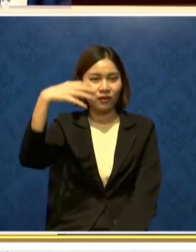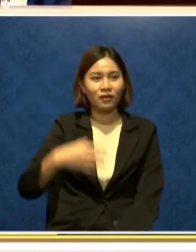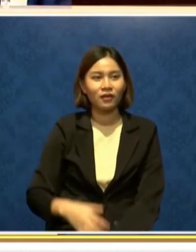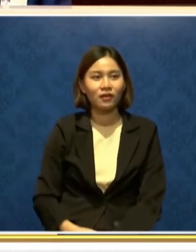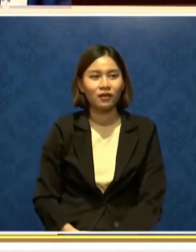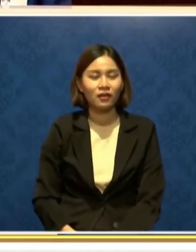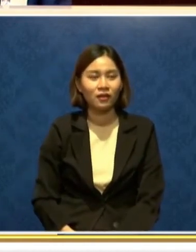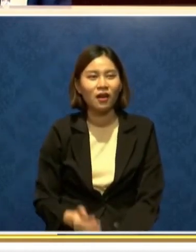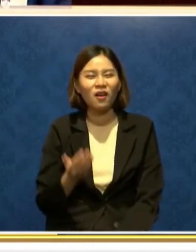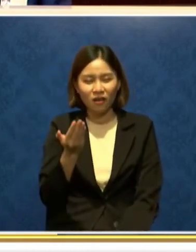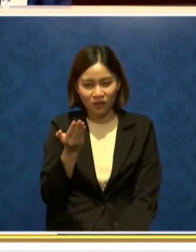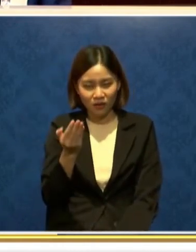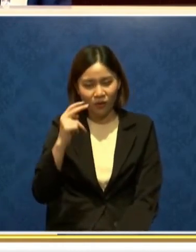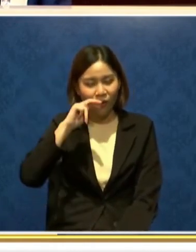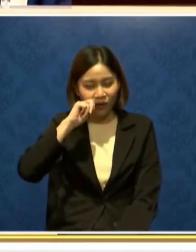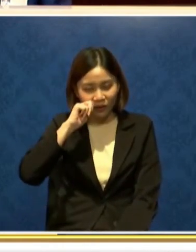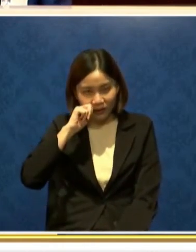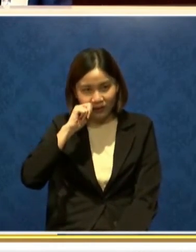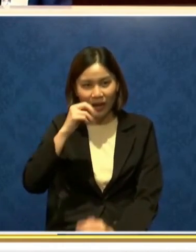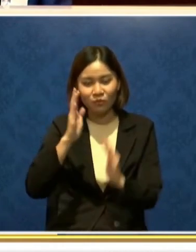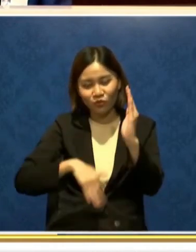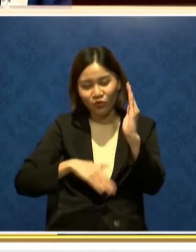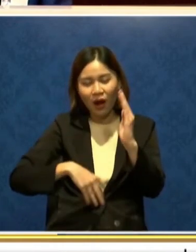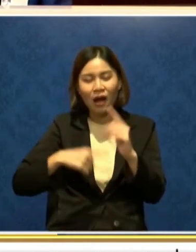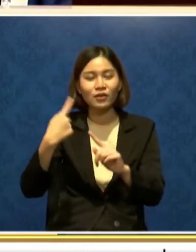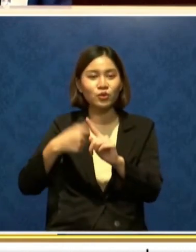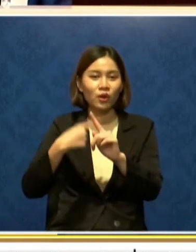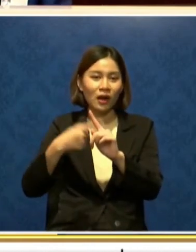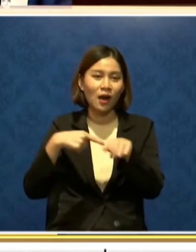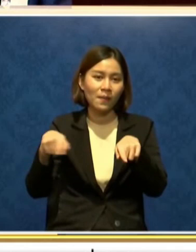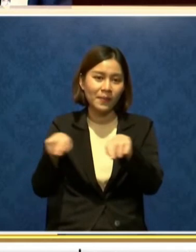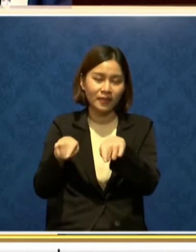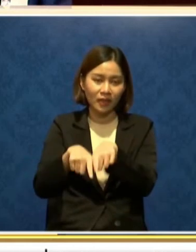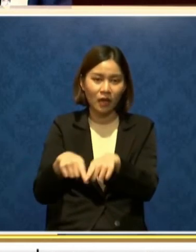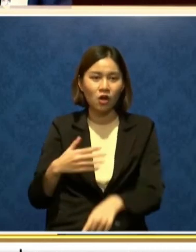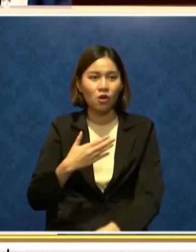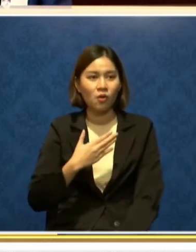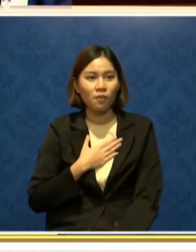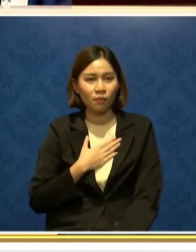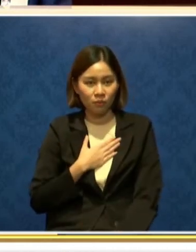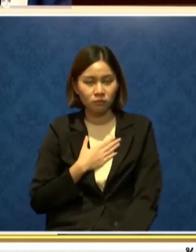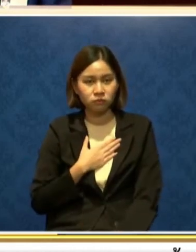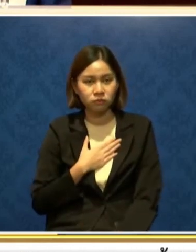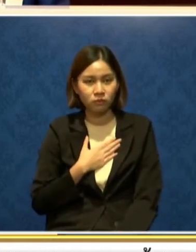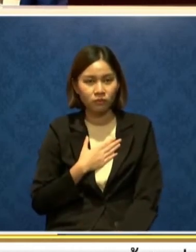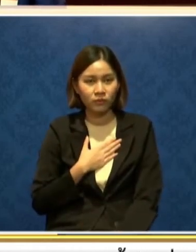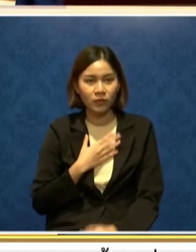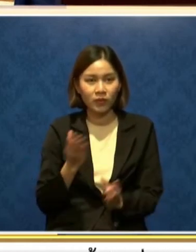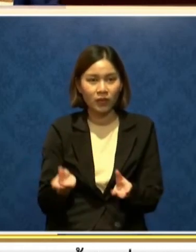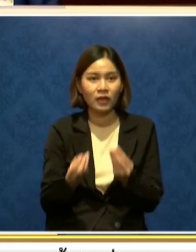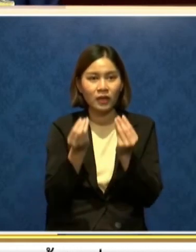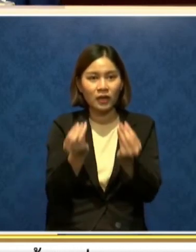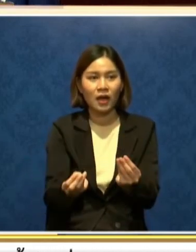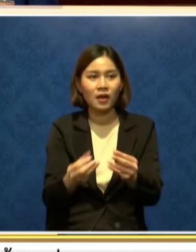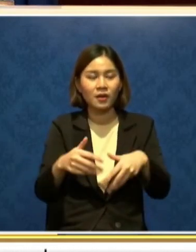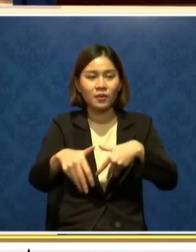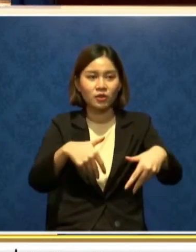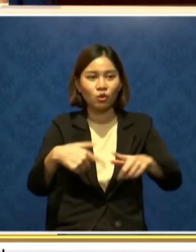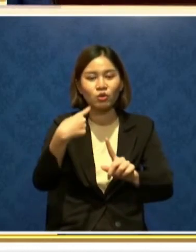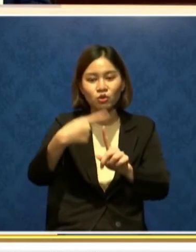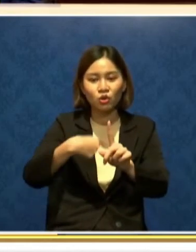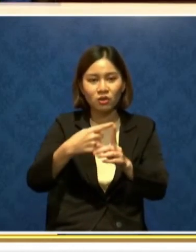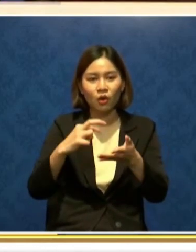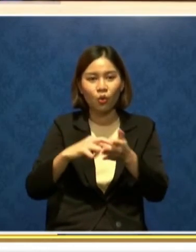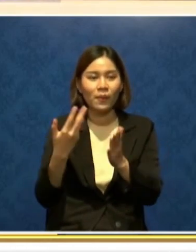ขอน้ำประปาส่วนภูมิภาคใช้ก็ช่วยคราวอีกครับสิ่งที่ผลพวงกลับมาให้กับพี่น้องประชาชนคำว่าชั่วคราวไม่